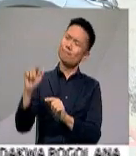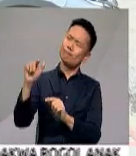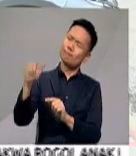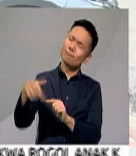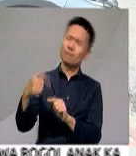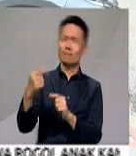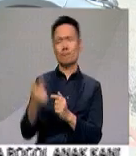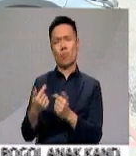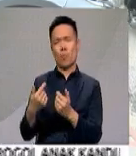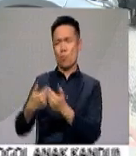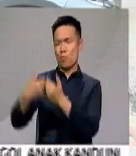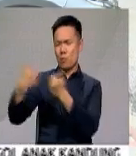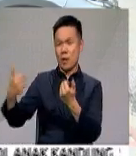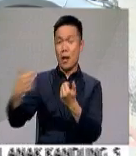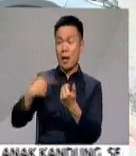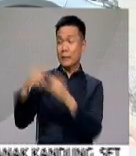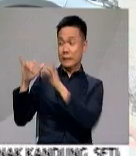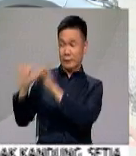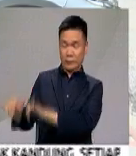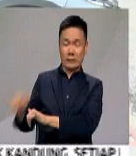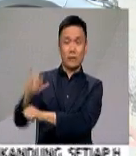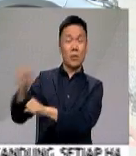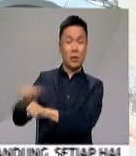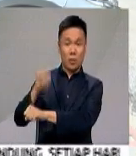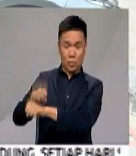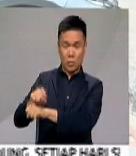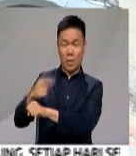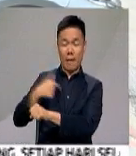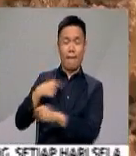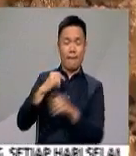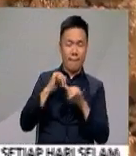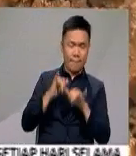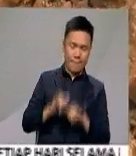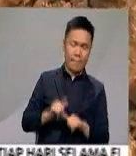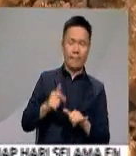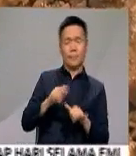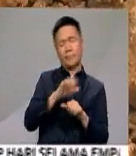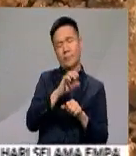dia tinggal di Kuala Lumpur dan saya di Singapura.